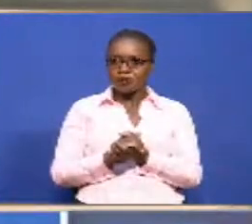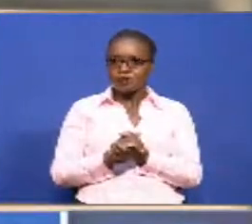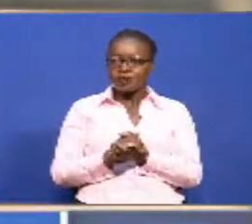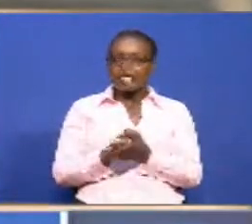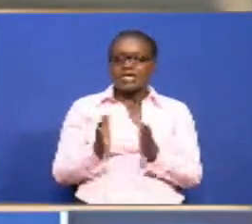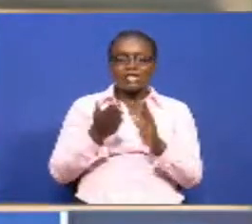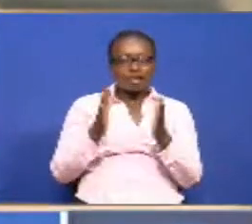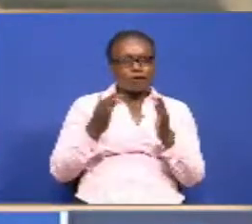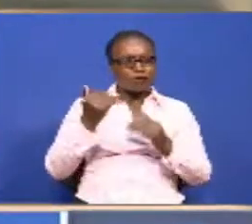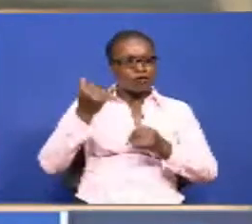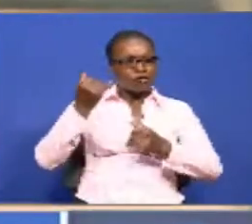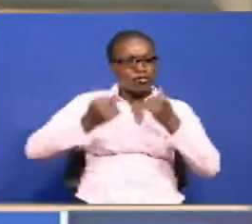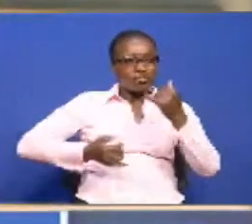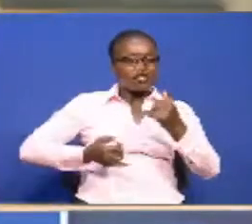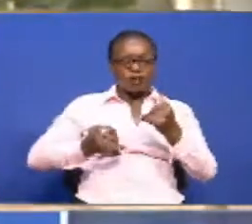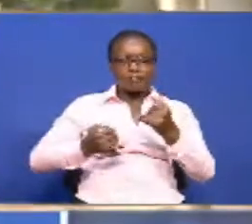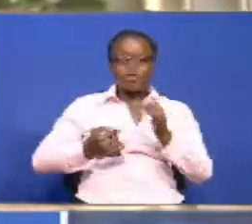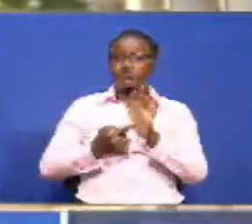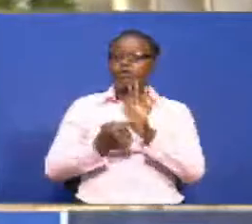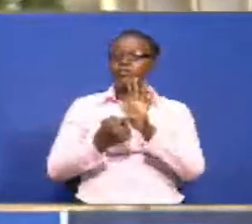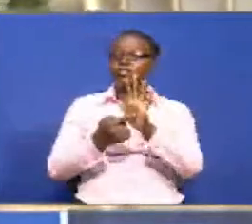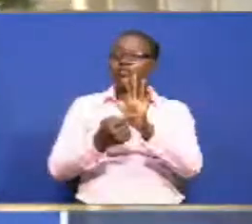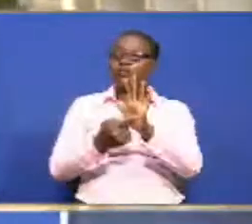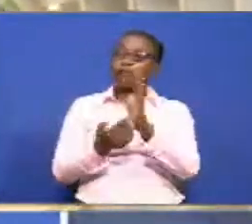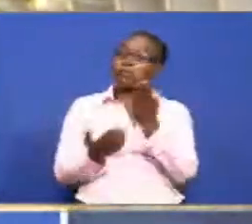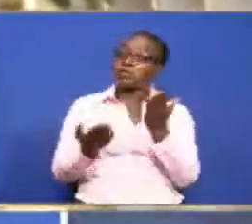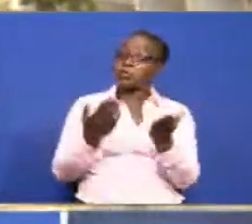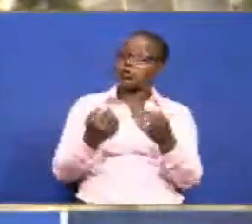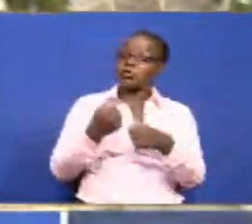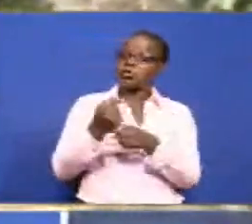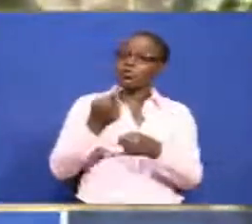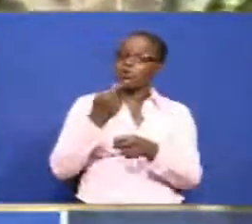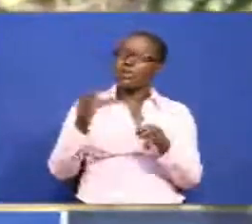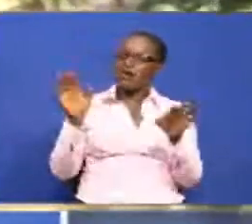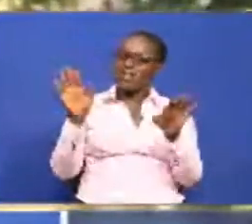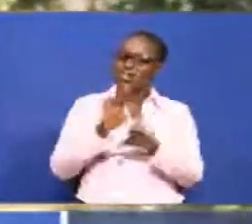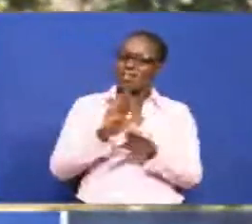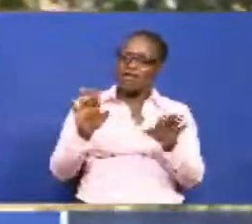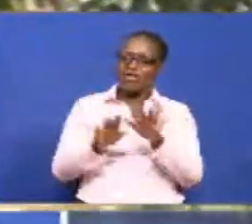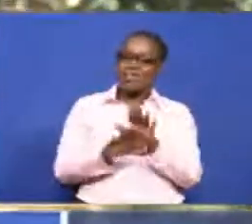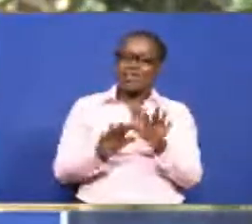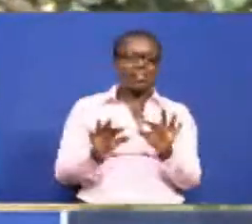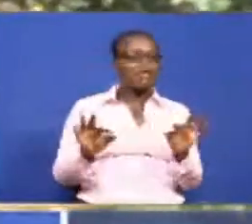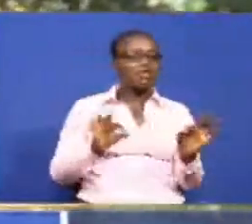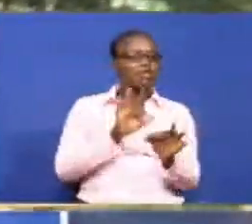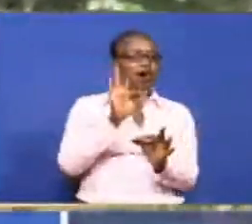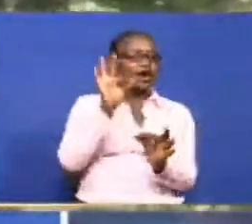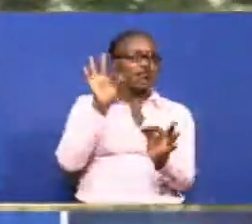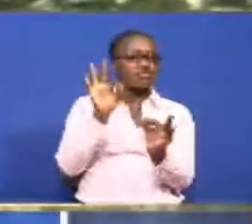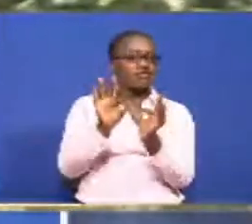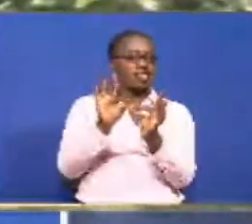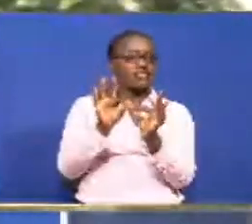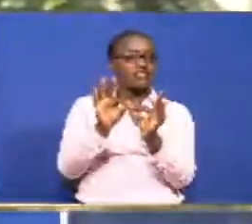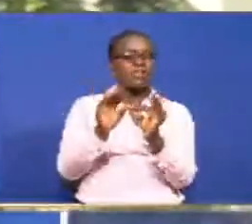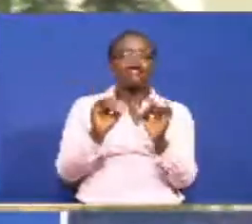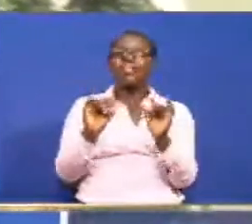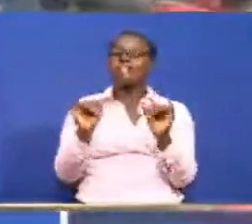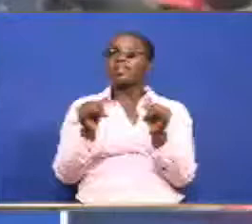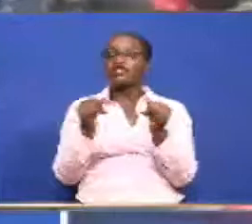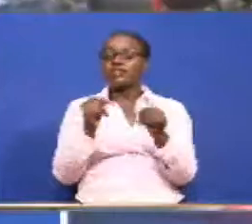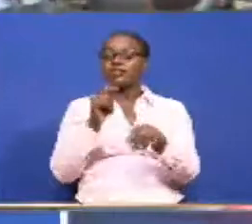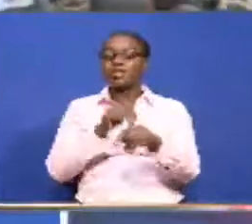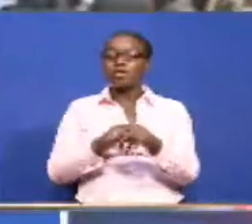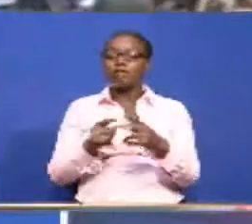za mwisho pia zikidhihirika, pengine kuhakikisha kila kitu kinakuwa shwari vyombo vya habari